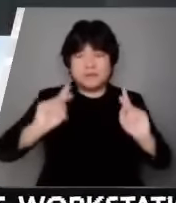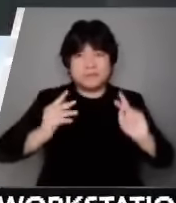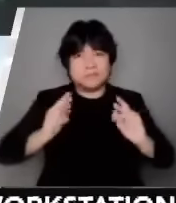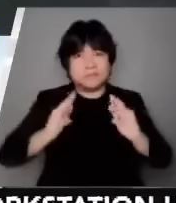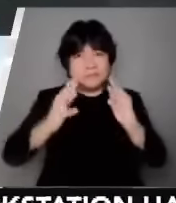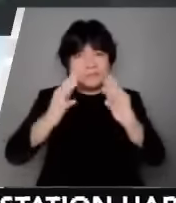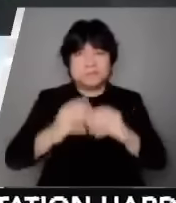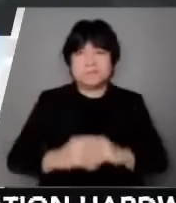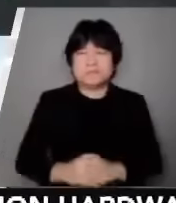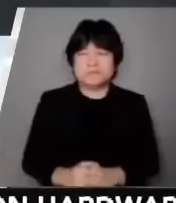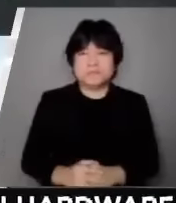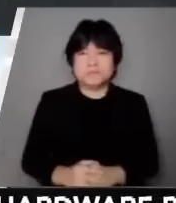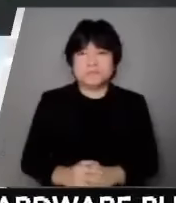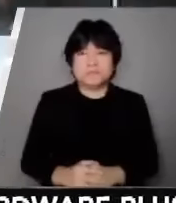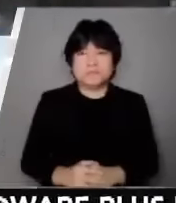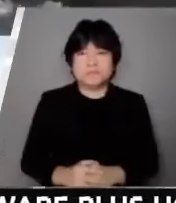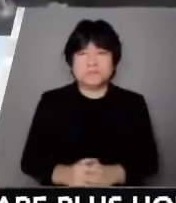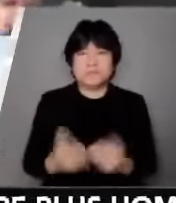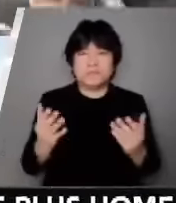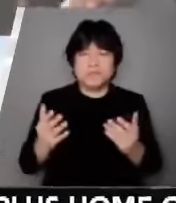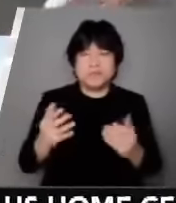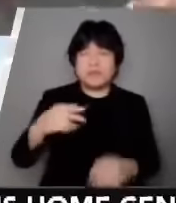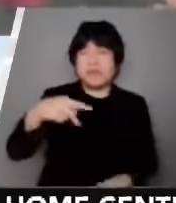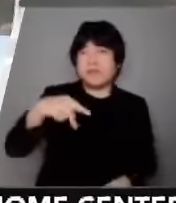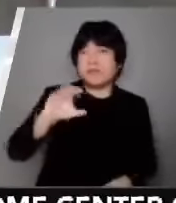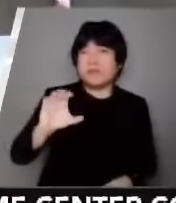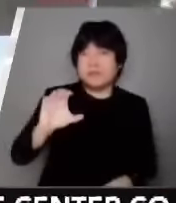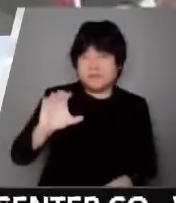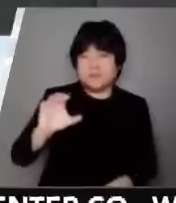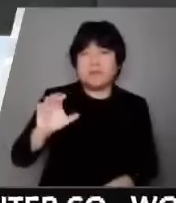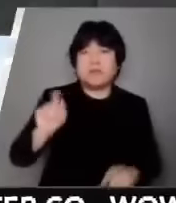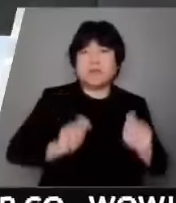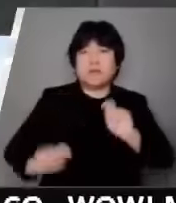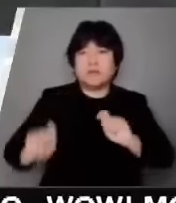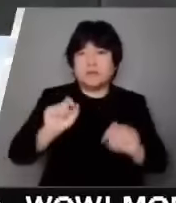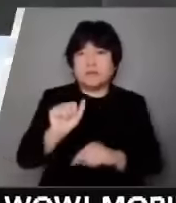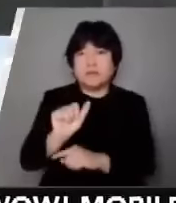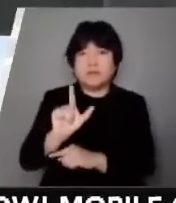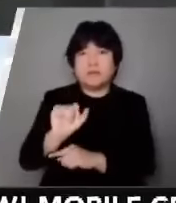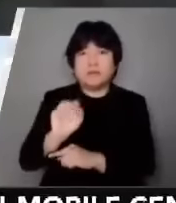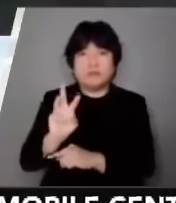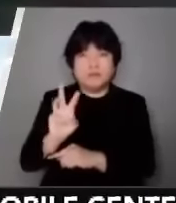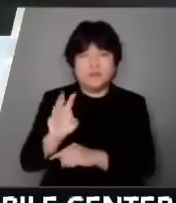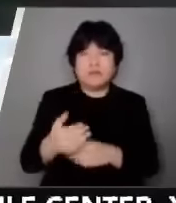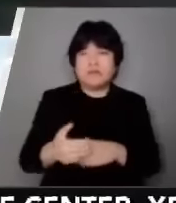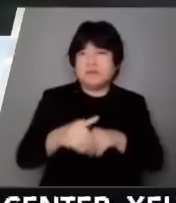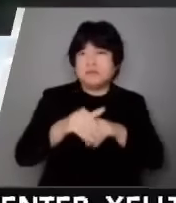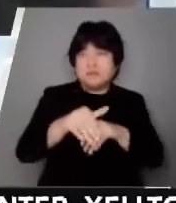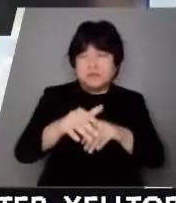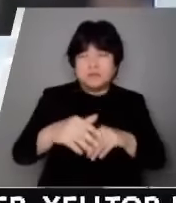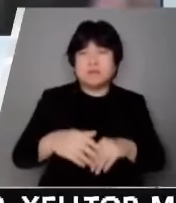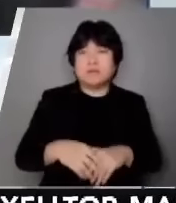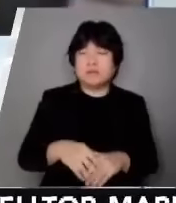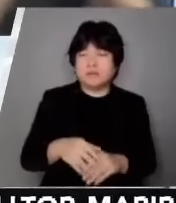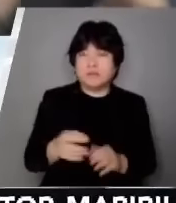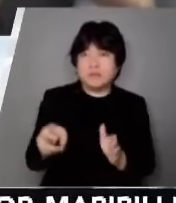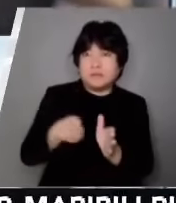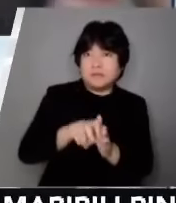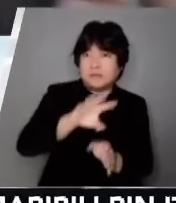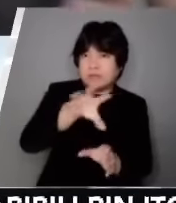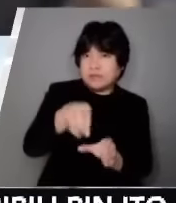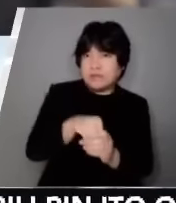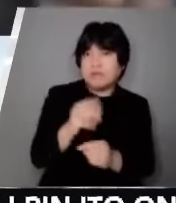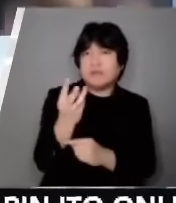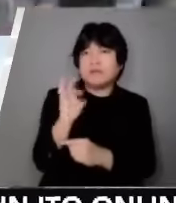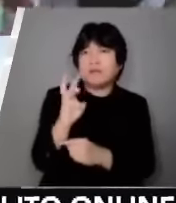Mula sa Aliw Theater sa Pasay, umigo sa ilang bahagi ng Maynila ang float na sinakyan ng 16 na atleta, kabilang na si two-time Olympic gold